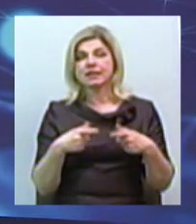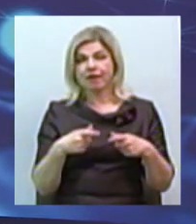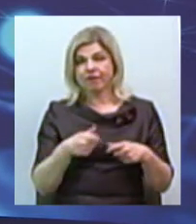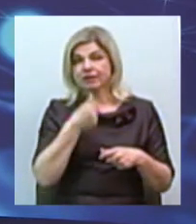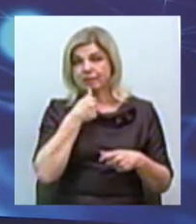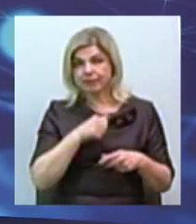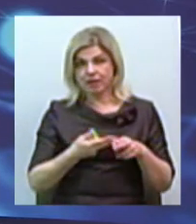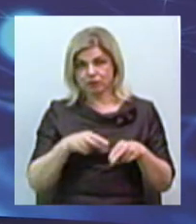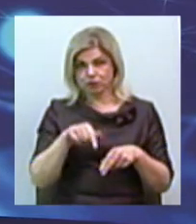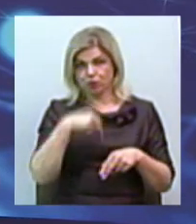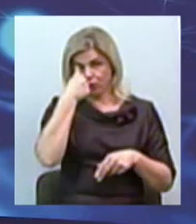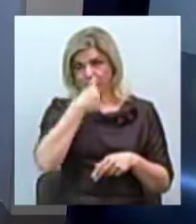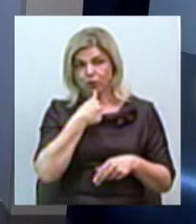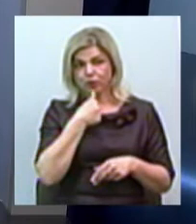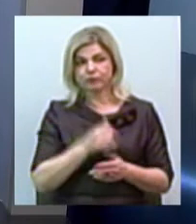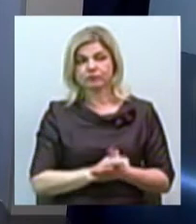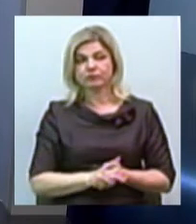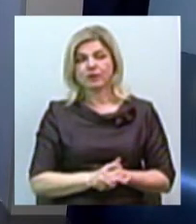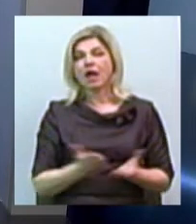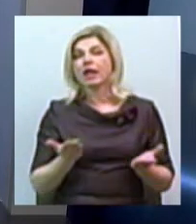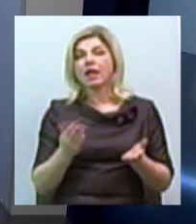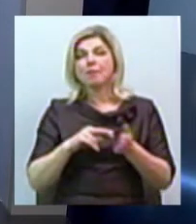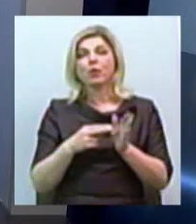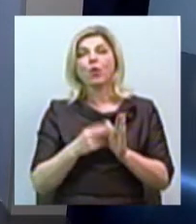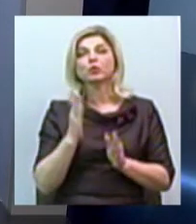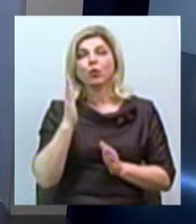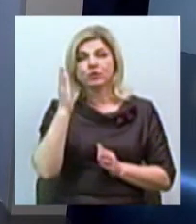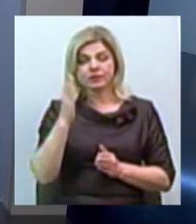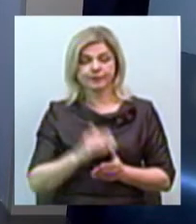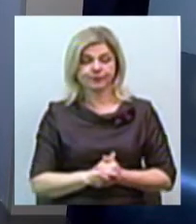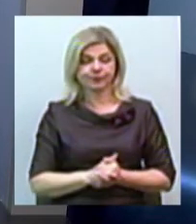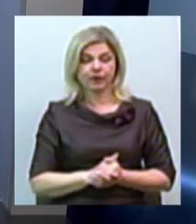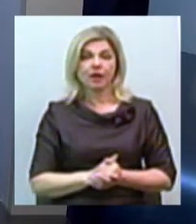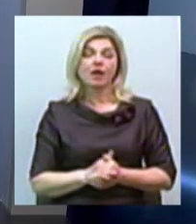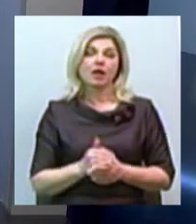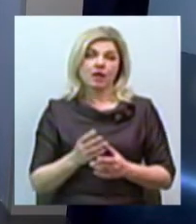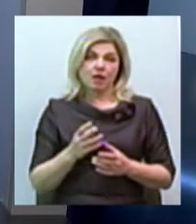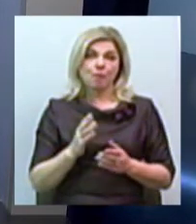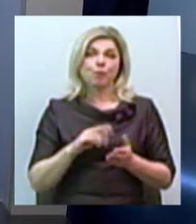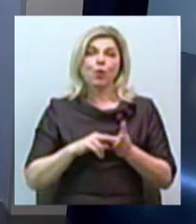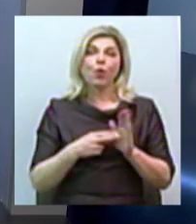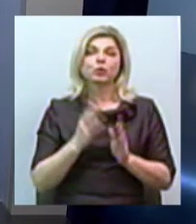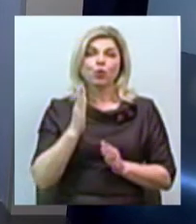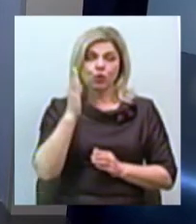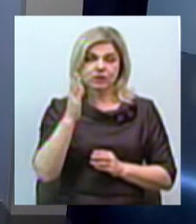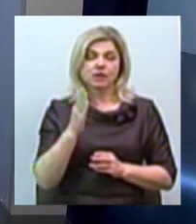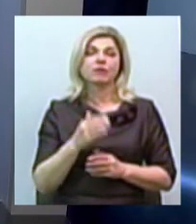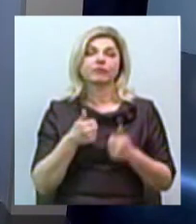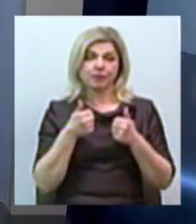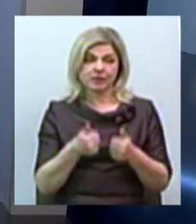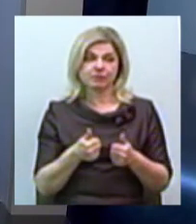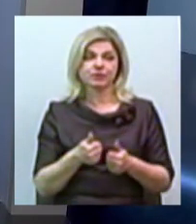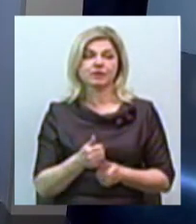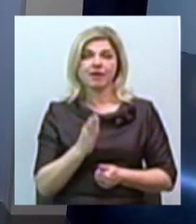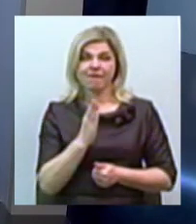цього року. Тетяна, будь ласка, які прогнози? Прогнози втішні. Прогнози лише на успіх. Я знаю, що ви оптиміст.